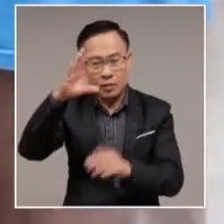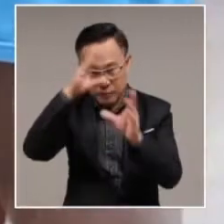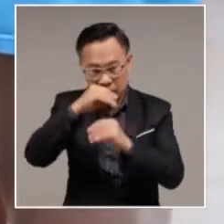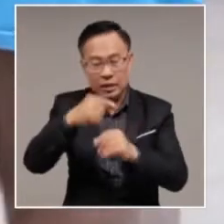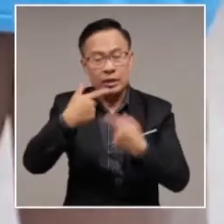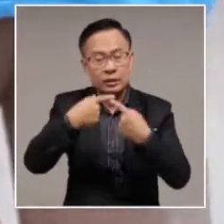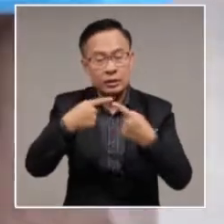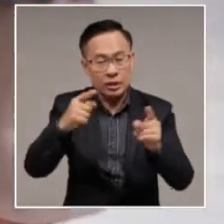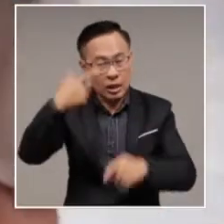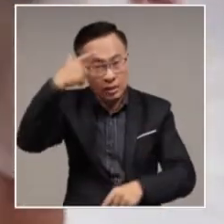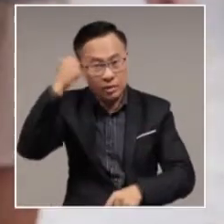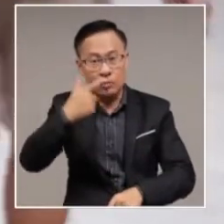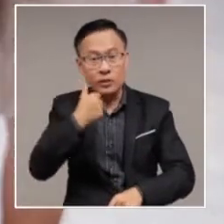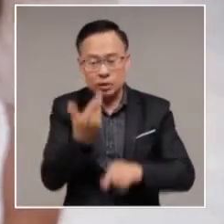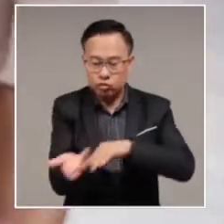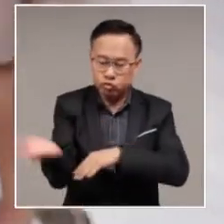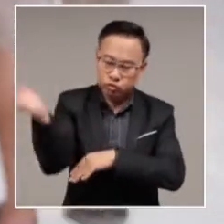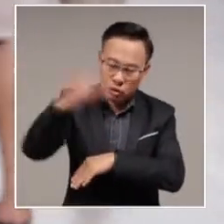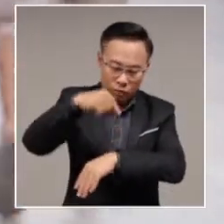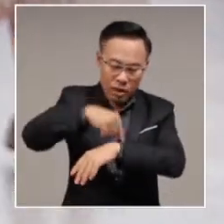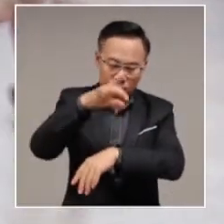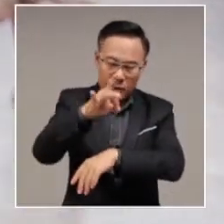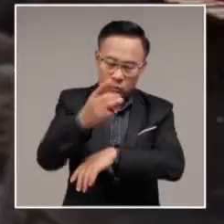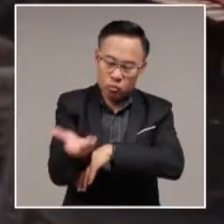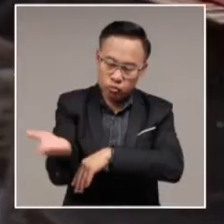ายทั้งวันเสาร์อาทิตย์นี่เราจะเริ่มตั้งแต่8โมงเช้า